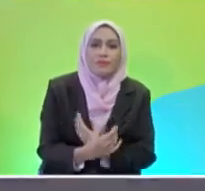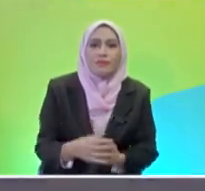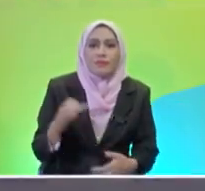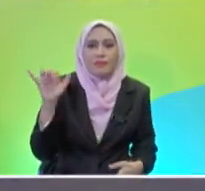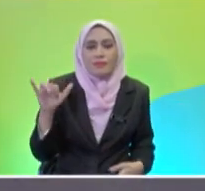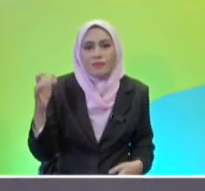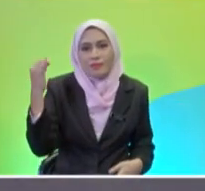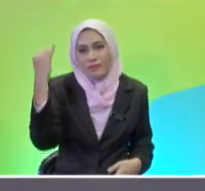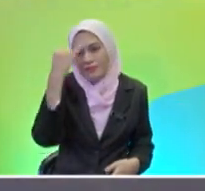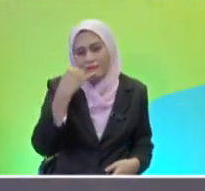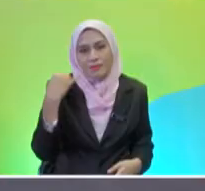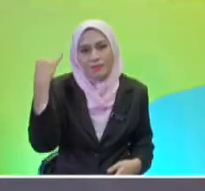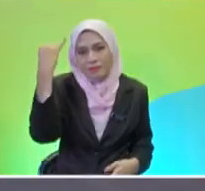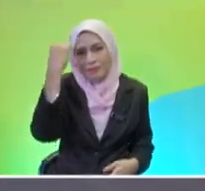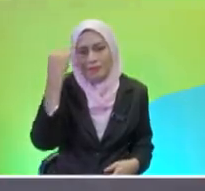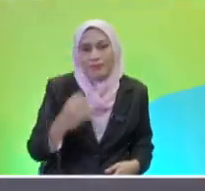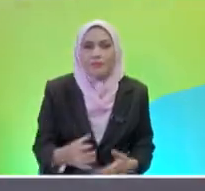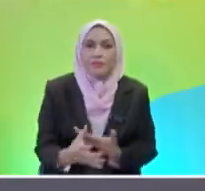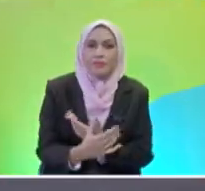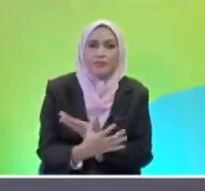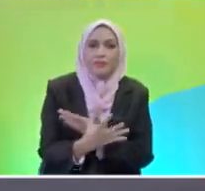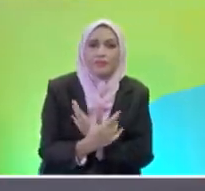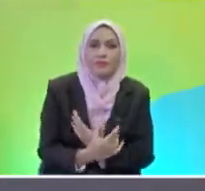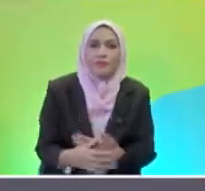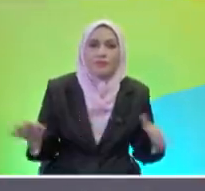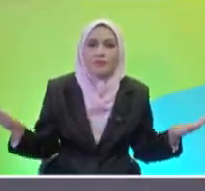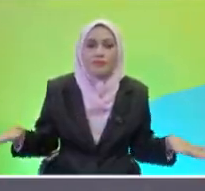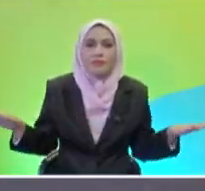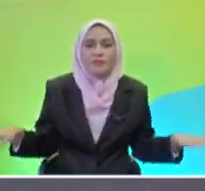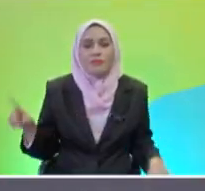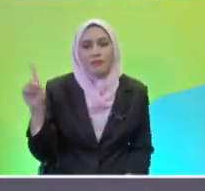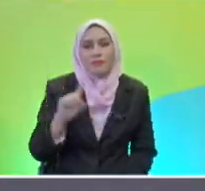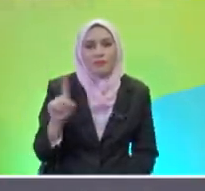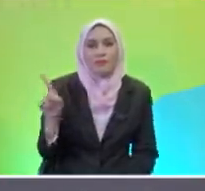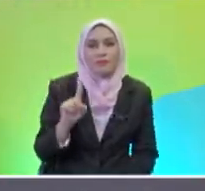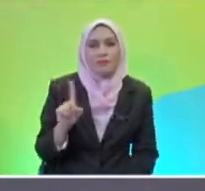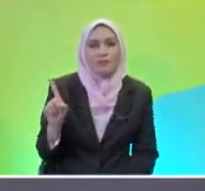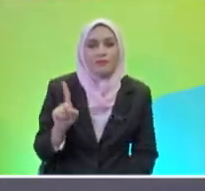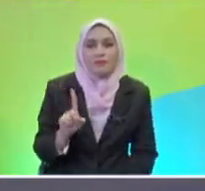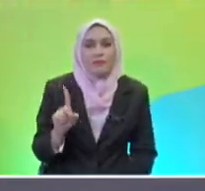yang indah. Rama-rama terbang merata.